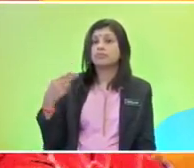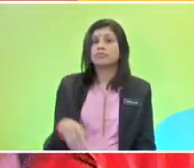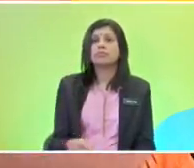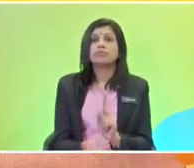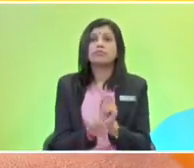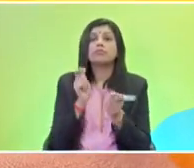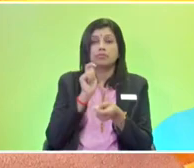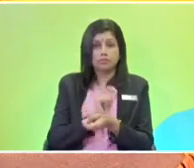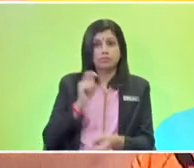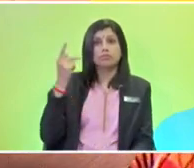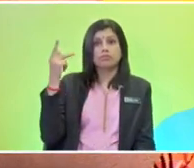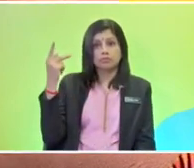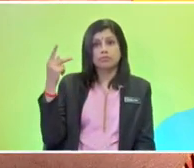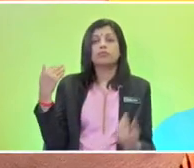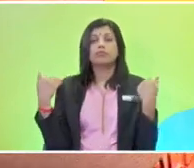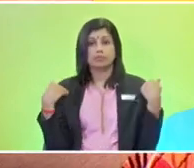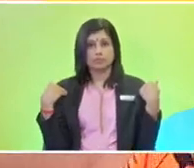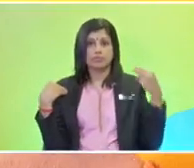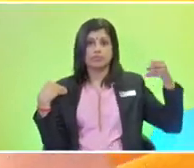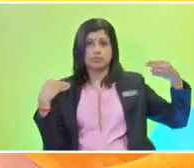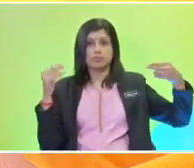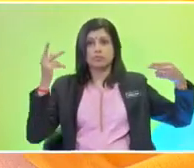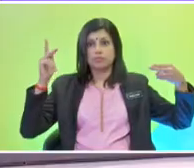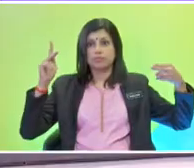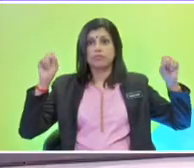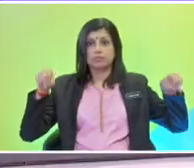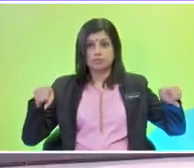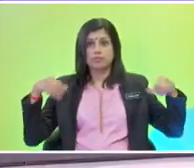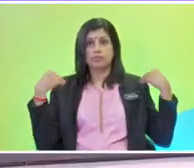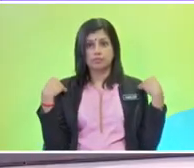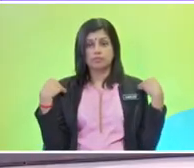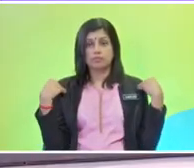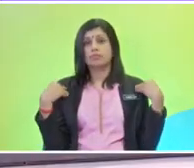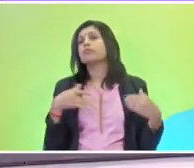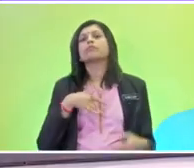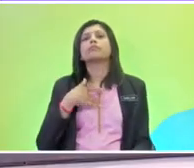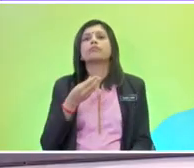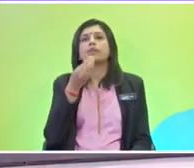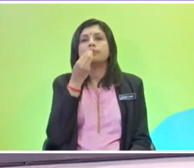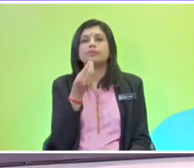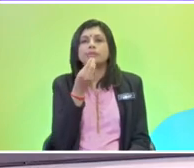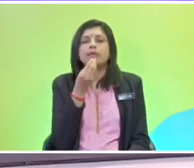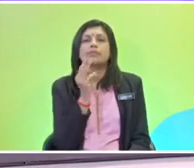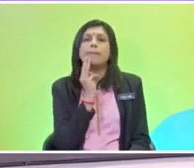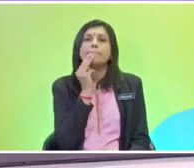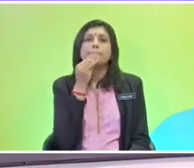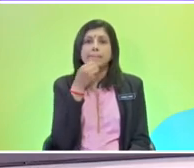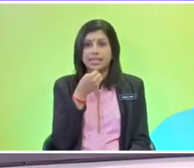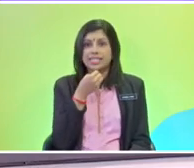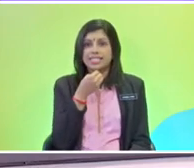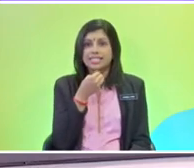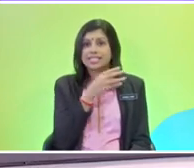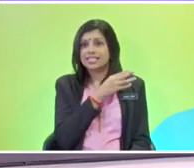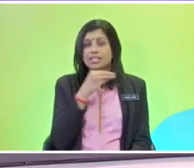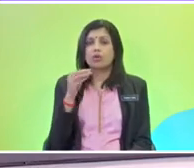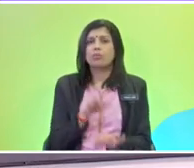akan warna kuning-kuning sikitlah. Rasanya pun manis. Okey, kecil je pear ni kan cikgu. Ini manis dan berair